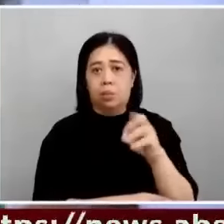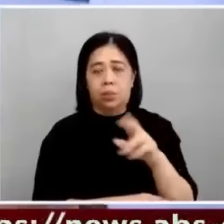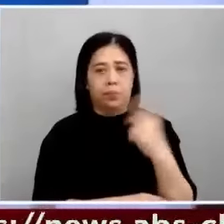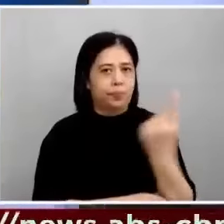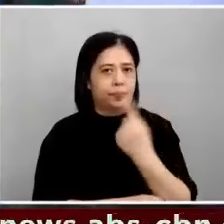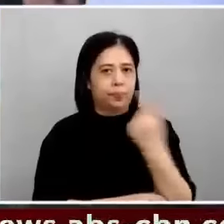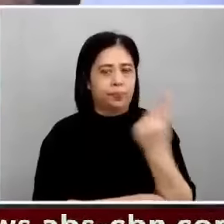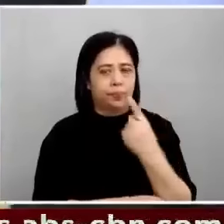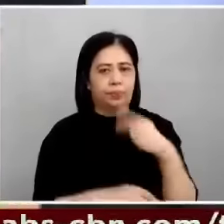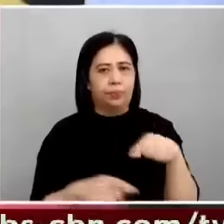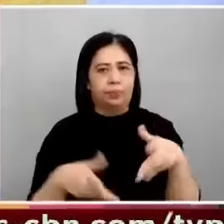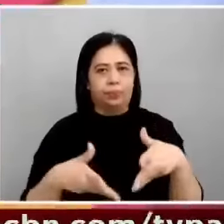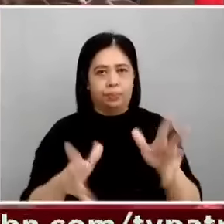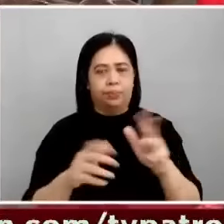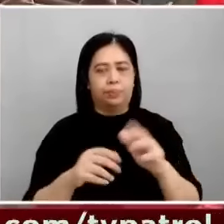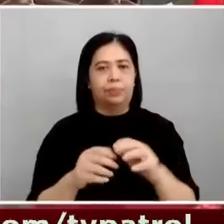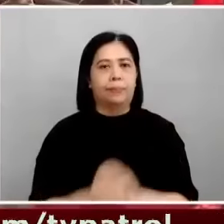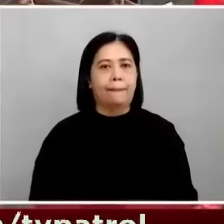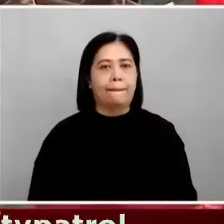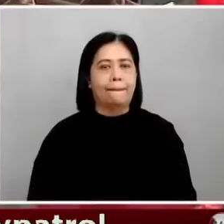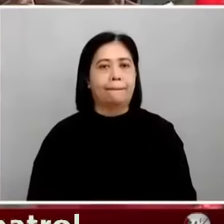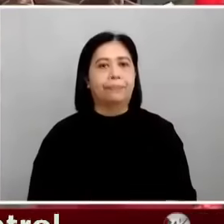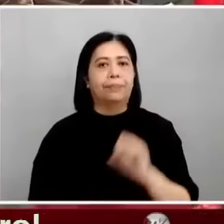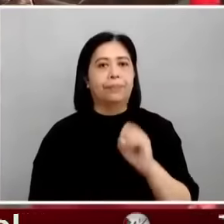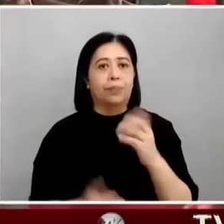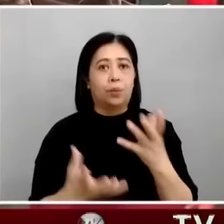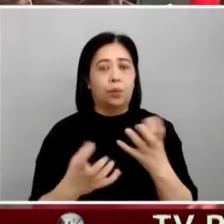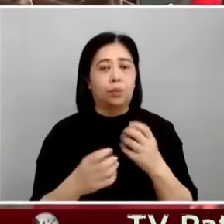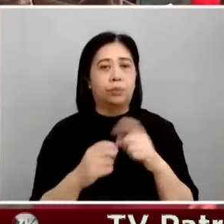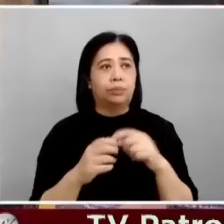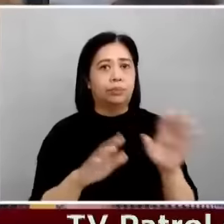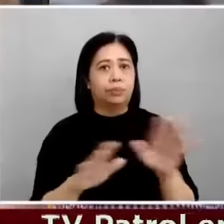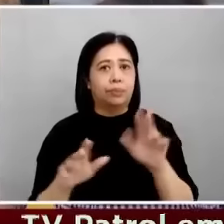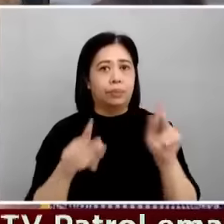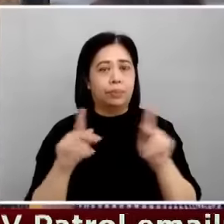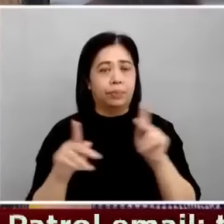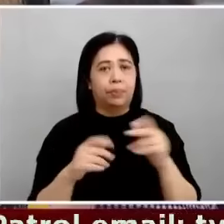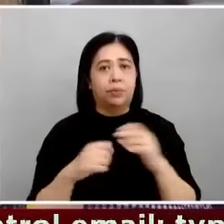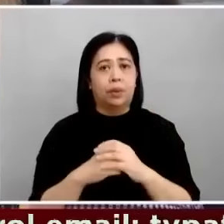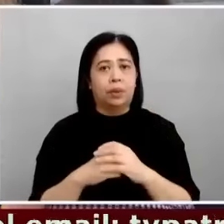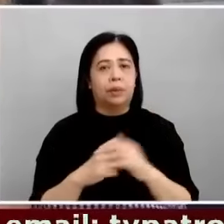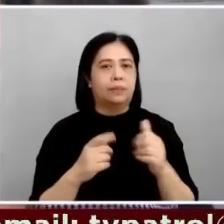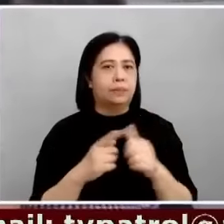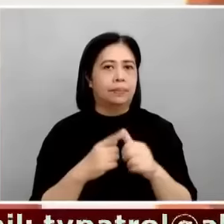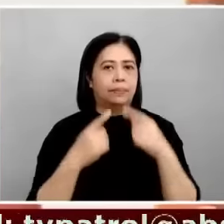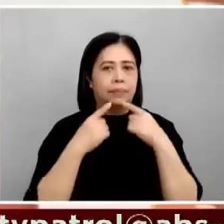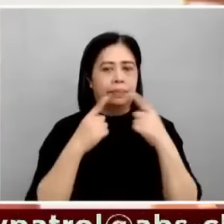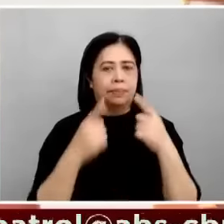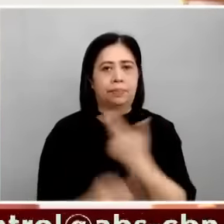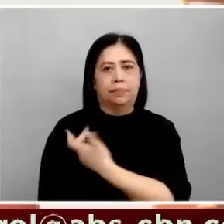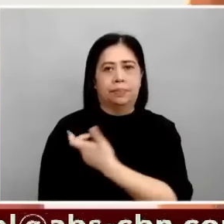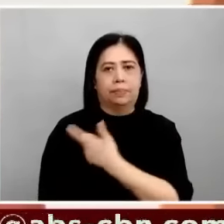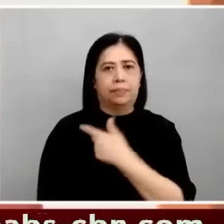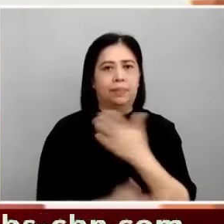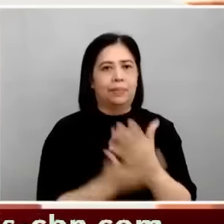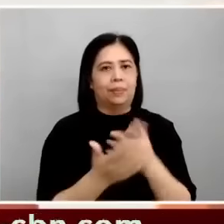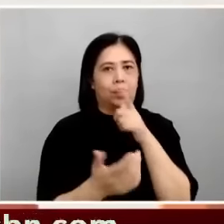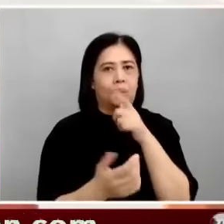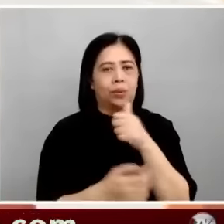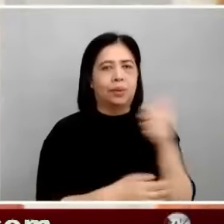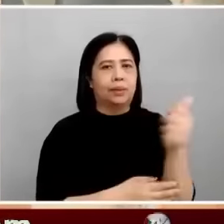outside residence lang ang papayagan. Kaya para makampante ang mga pasahero, nauna nang magpabakuna ang mga nasa